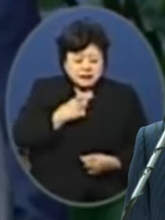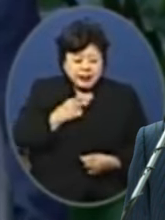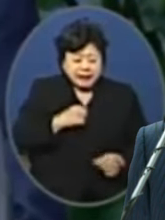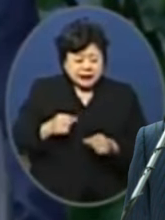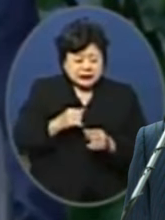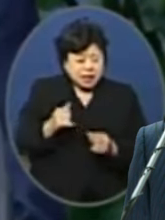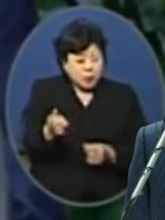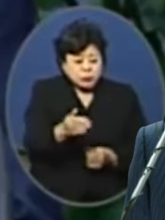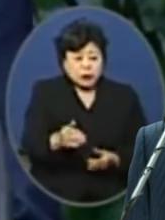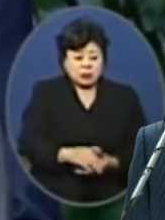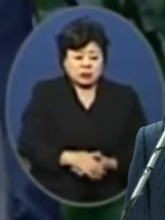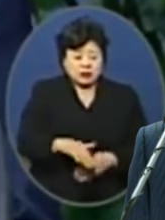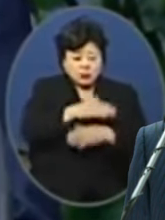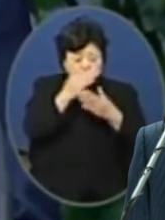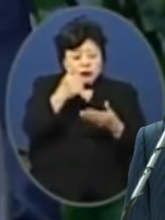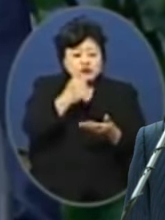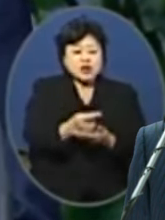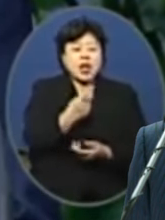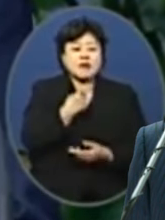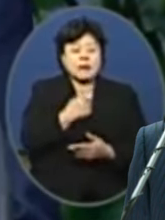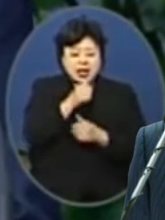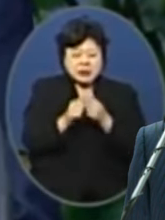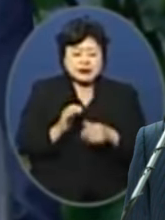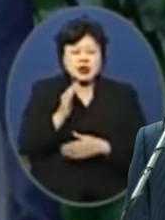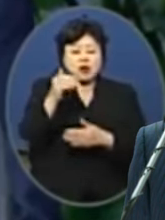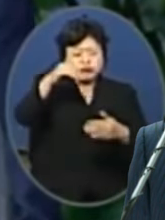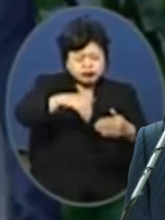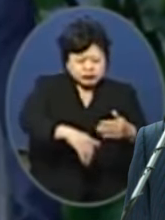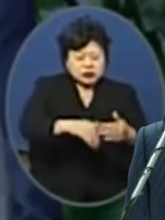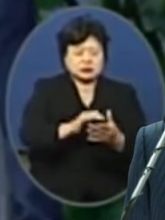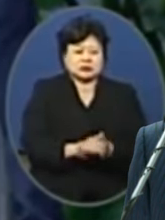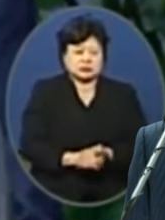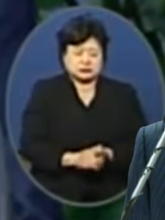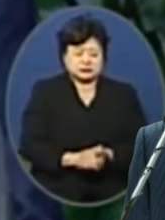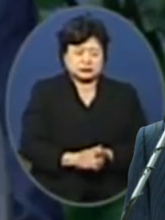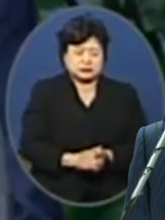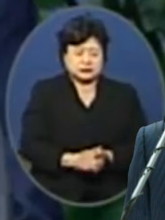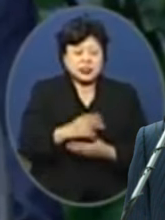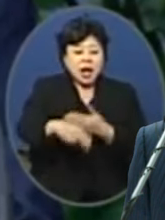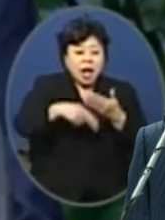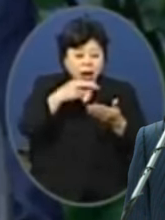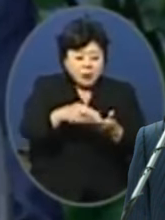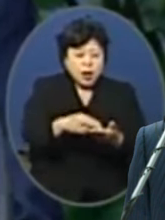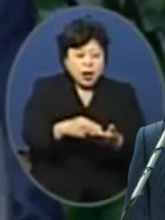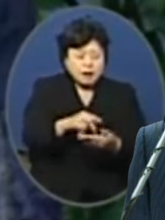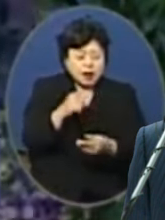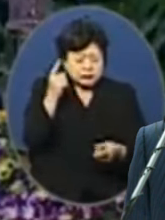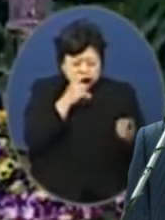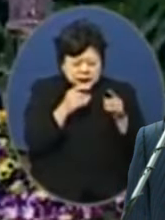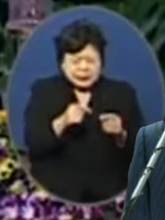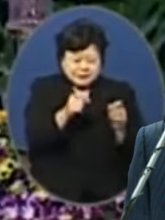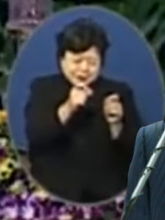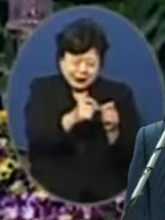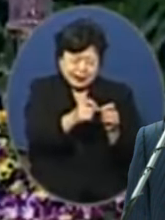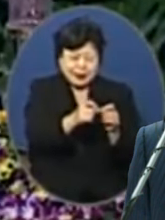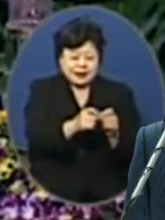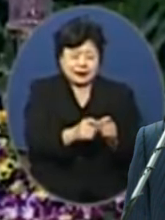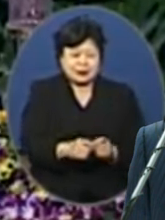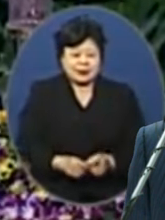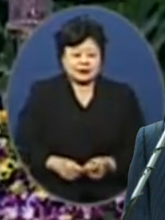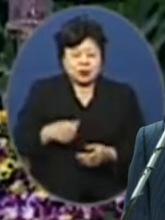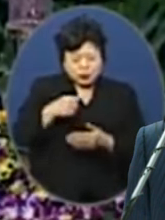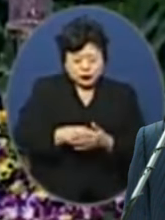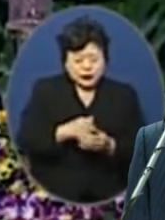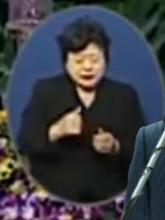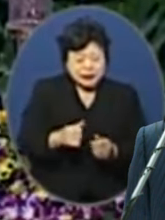없습니다 모든 사람이 죄를 지었으니 하나님의 영광에 이르지 못합니다 야는 마음이 상한 자를 가까이 하시고 중심으로 통하는